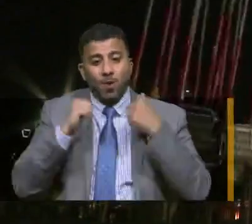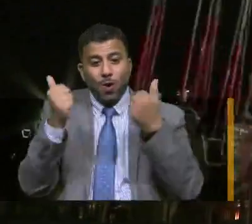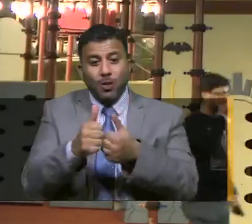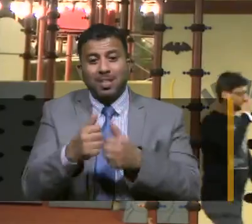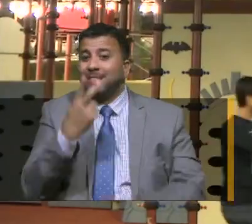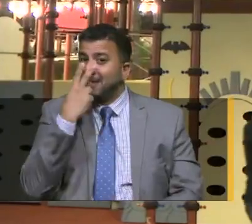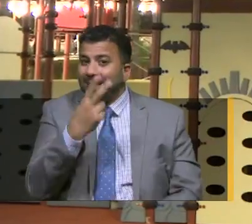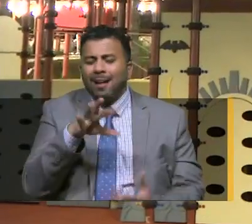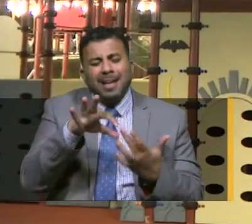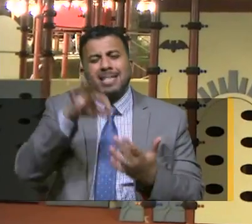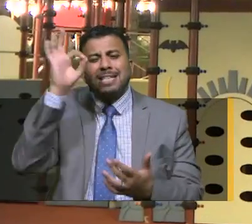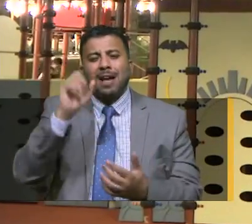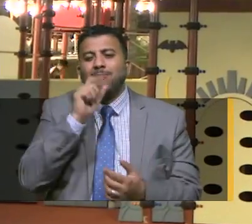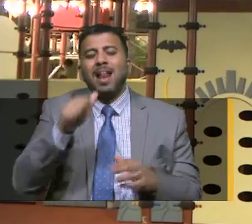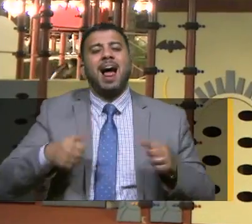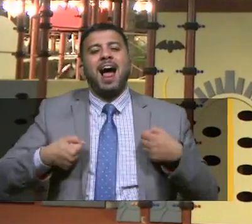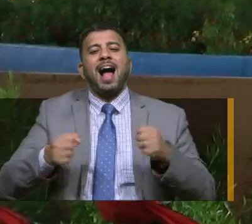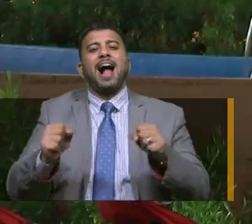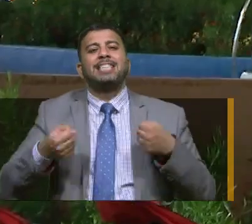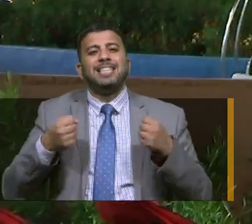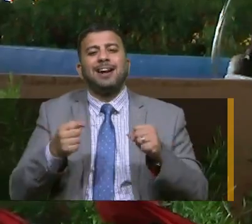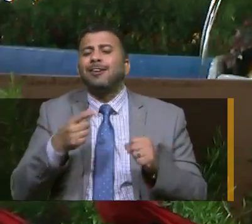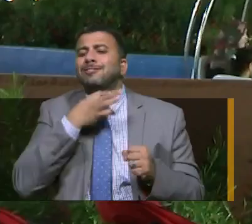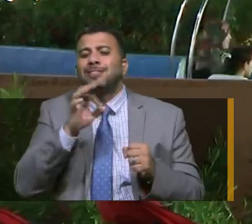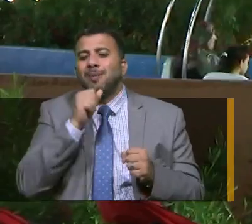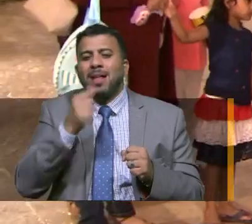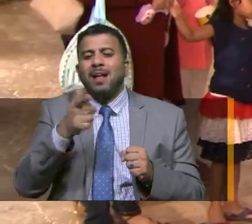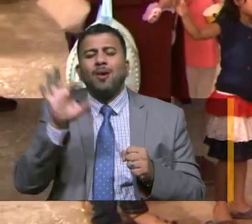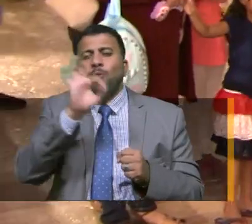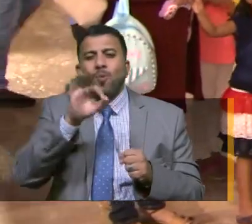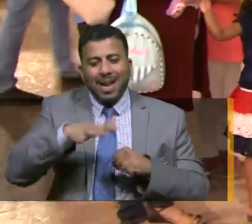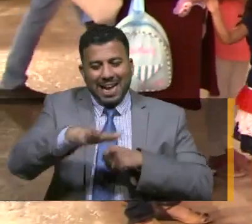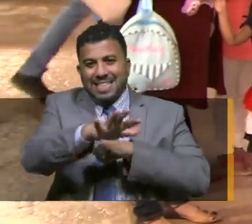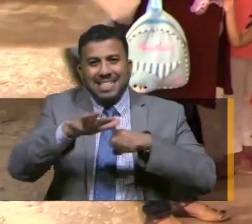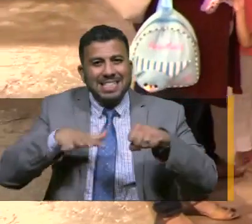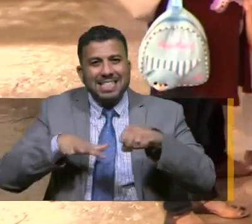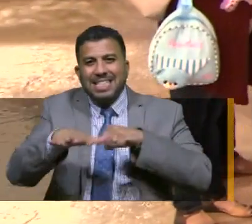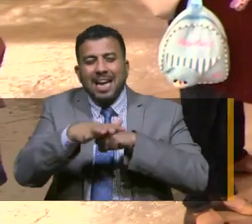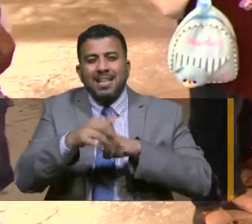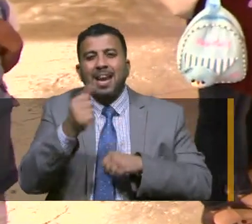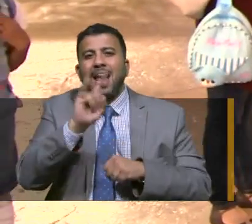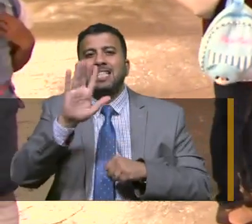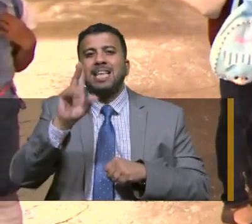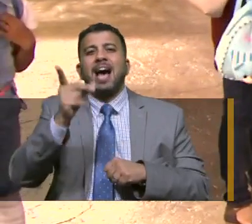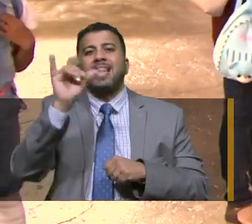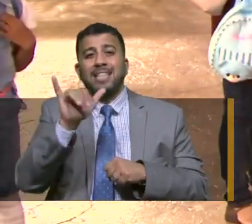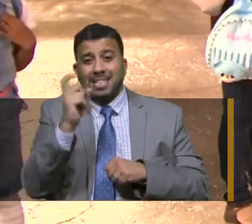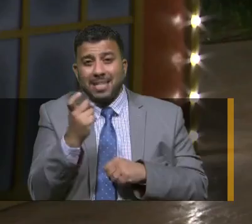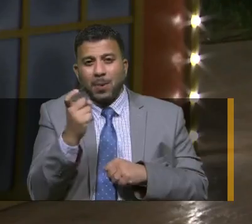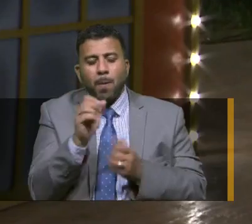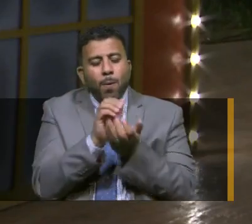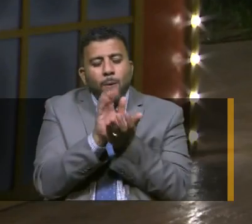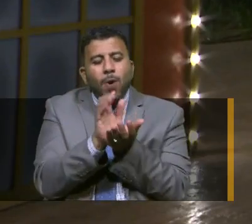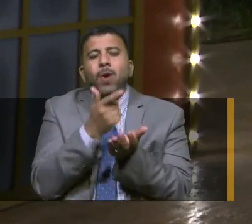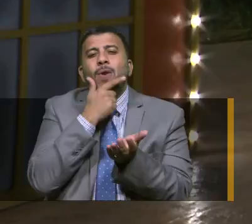تجربة استثنائية في حديقتيها جزيرة الأساطير ومملكة اللؤلؤ. طبعا الحديقة تنقسم